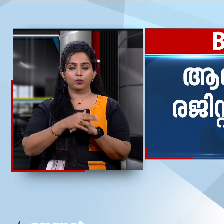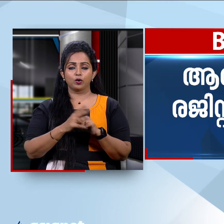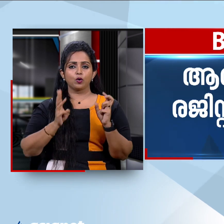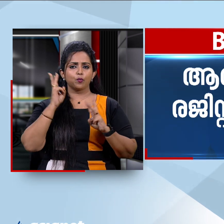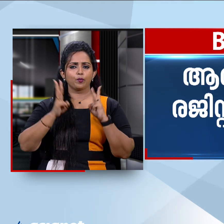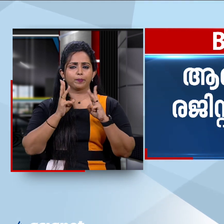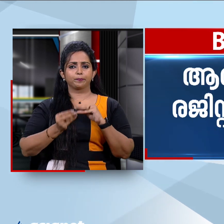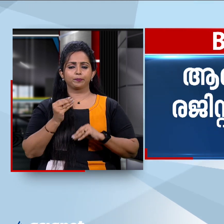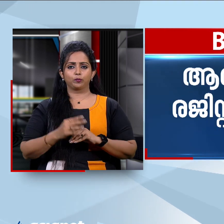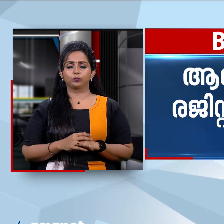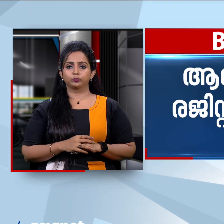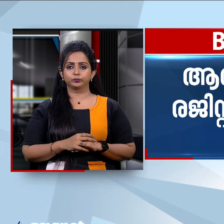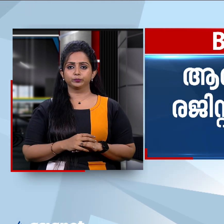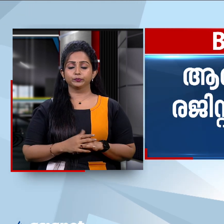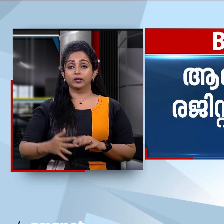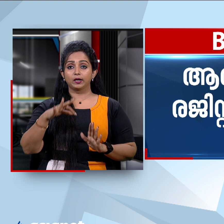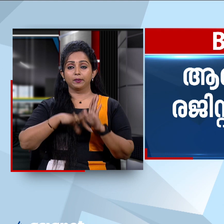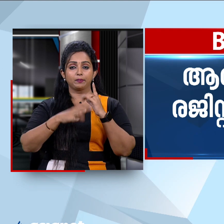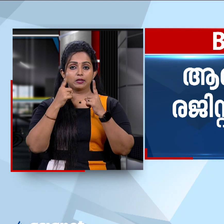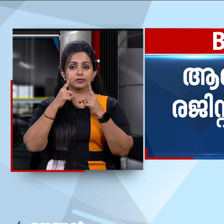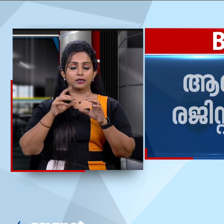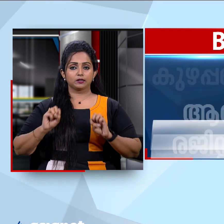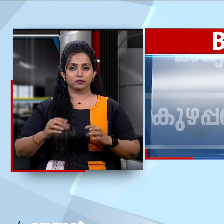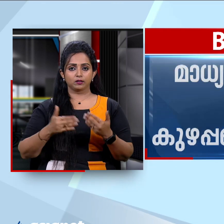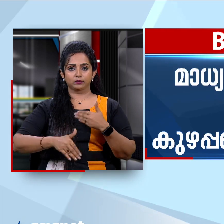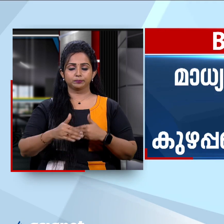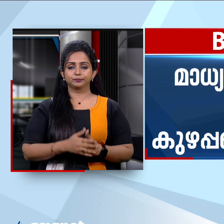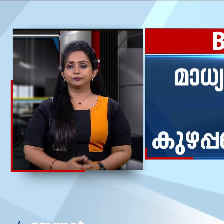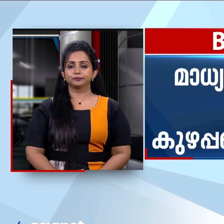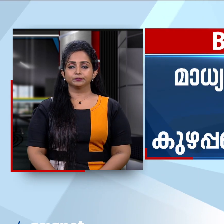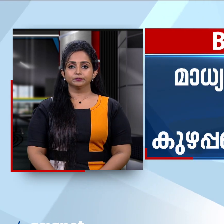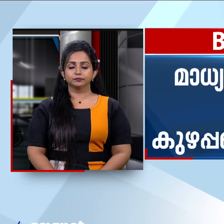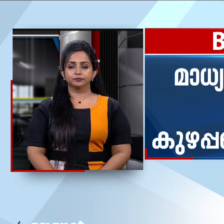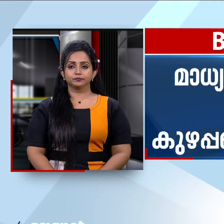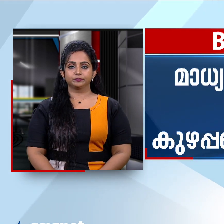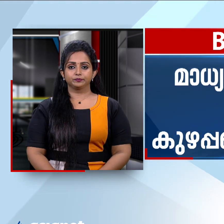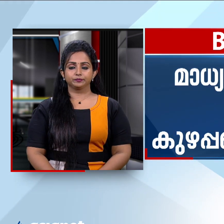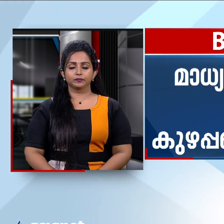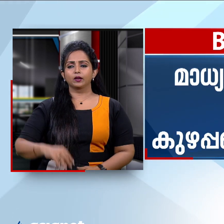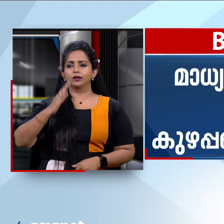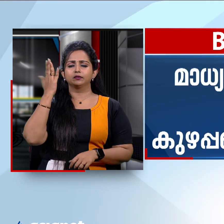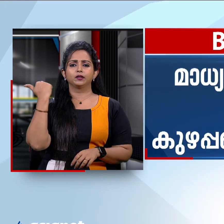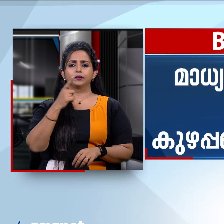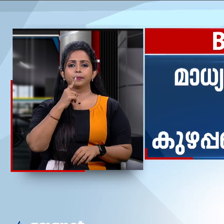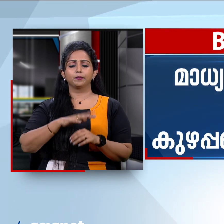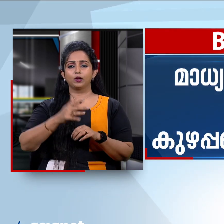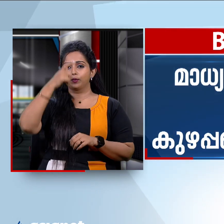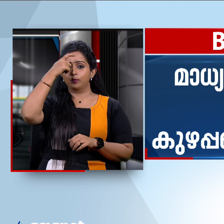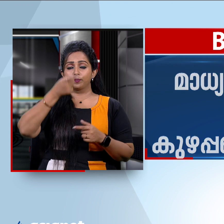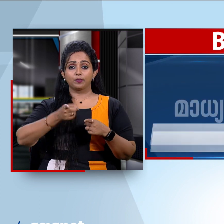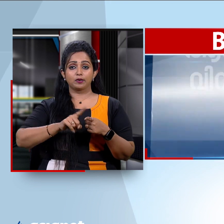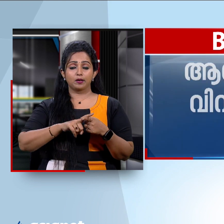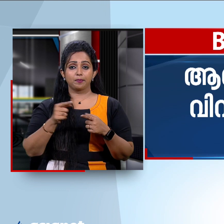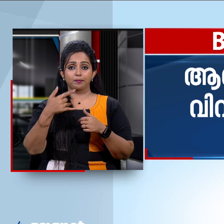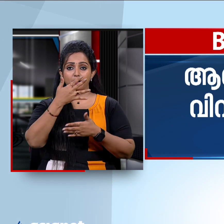ആശയക്കുഴപ്പം ഇപ്പോൾ നിൽക്കുകയാണ്. അത് സംബന്ധിച്ചൊരു അന്വേഷണവും തുടരുകയാണ്. ശീതൽ, അതാണ് അഖില, ഈ നേരത്തെ ഇത് വിവാദം തുടങ്ങിയത് മാർക്ക് ലിസ്റ്റുമായി